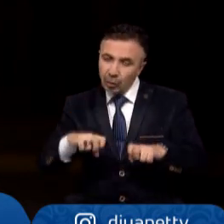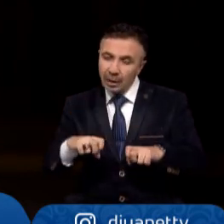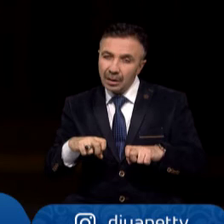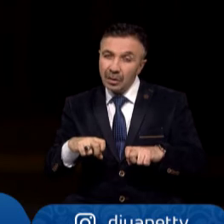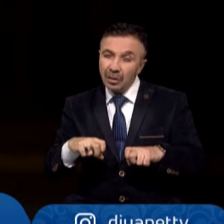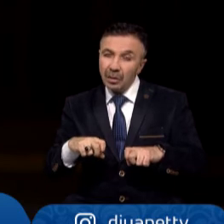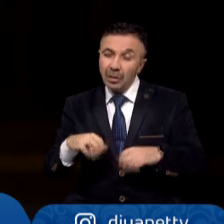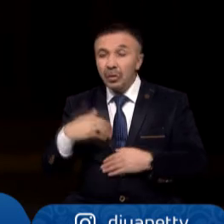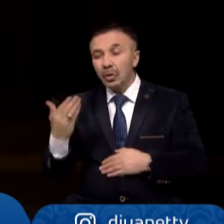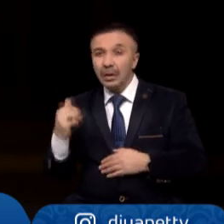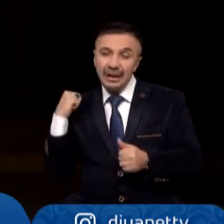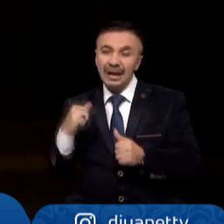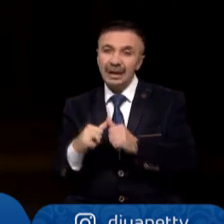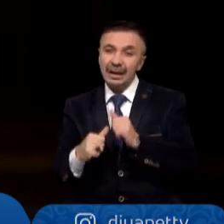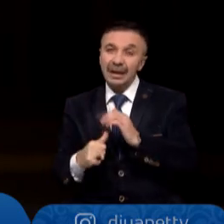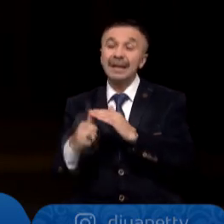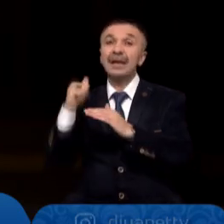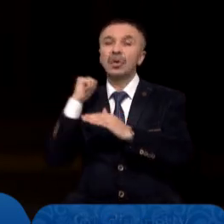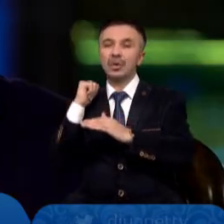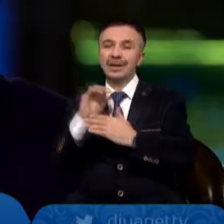sonra geri döndüler